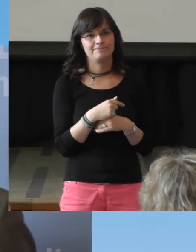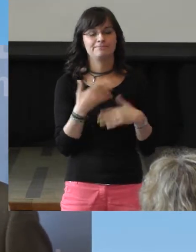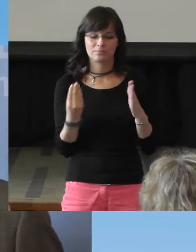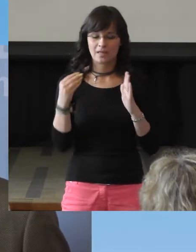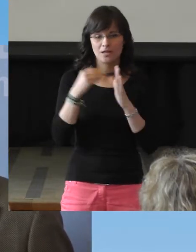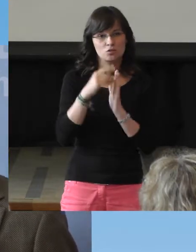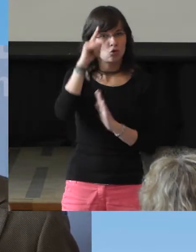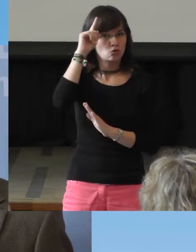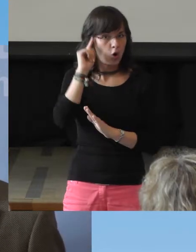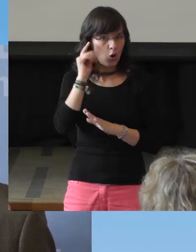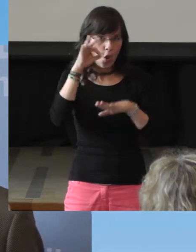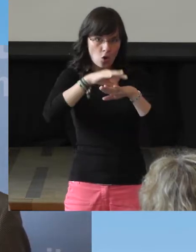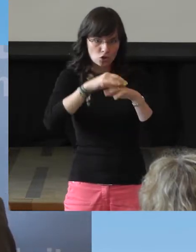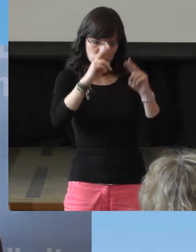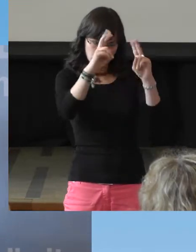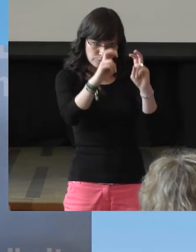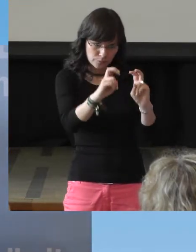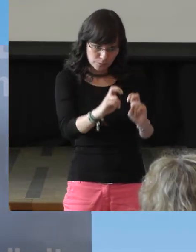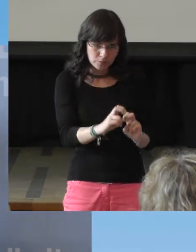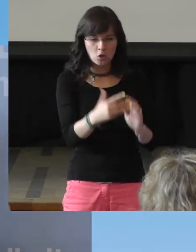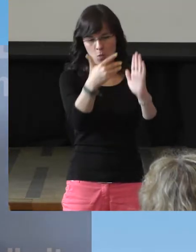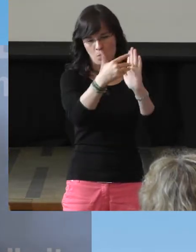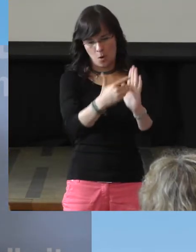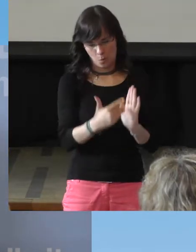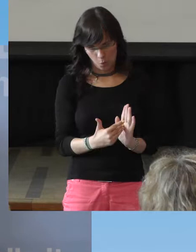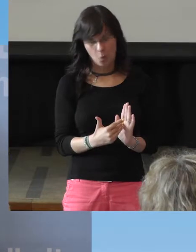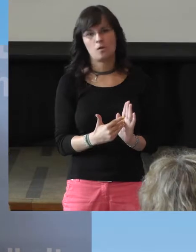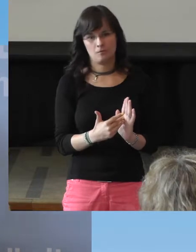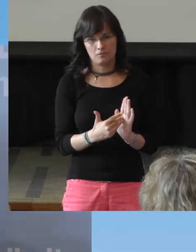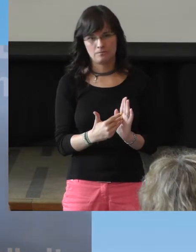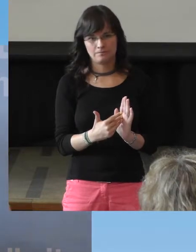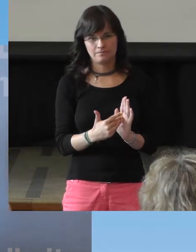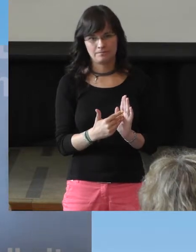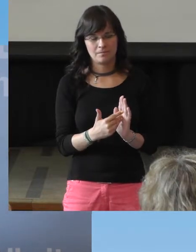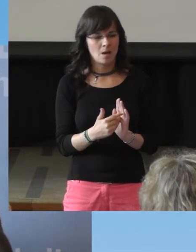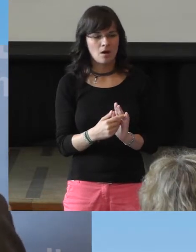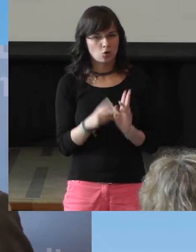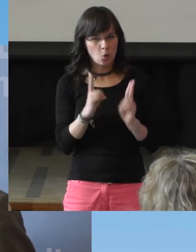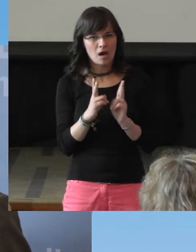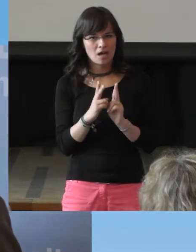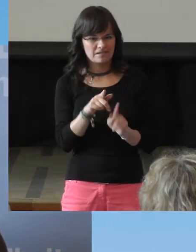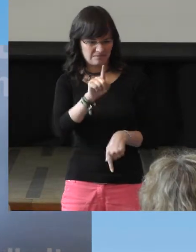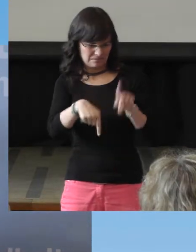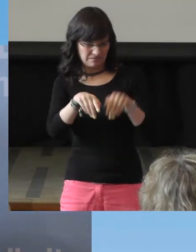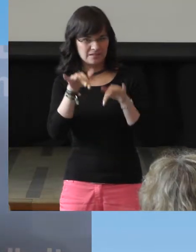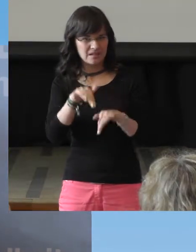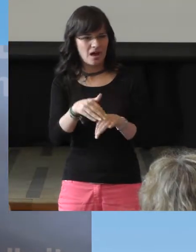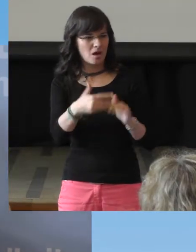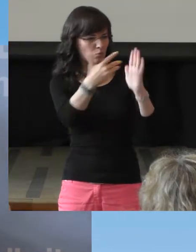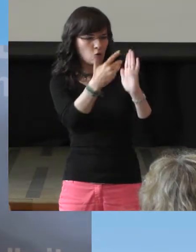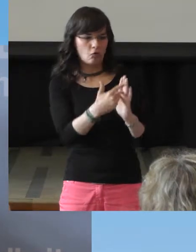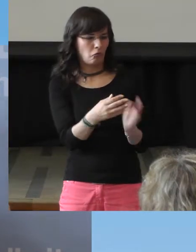Befund sollte überprüft werden, allerdings für ein Restless-Legg-Syndrom ist er primär unauffällig. Findet man andere